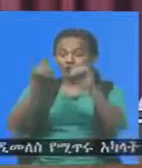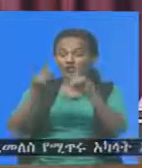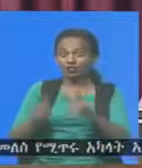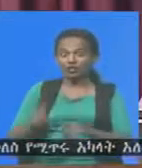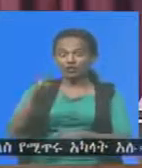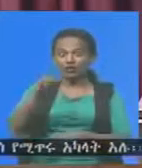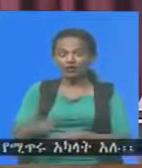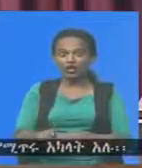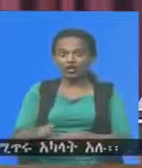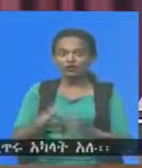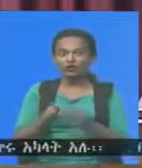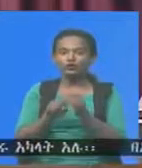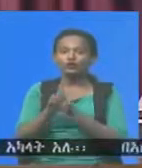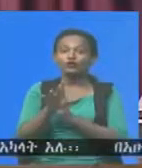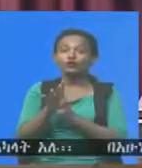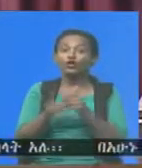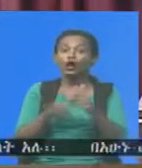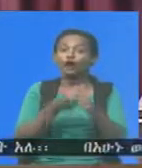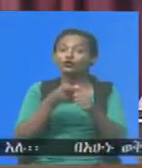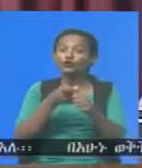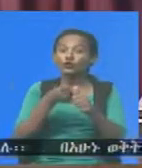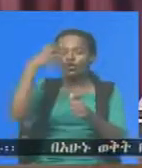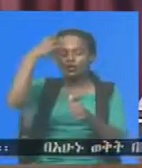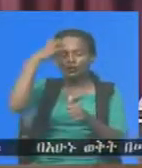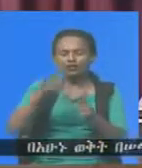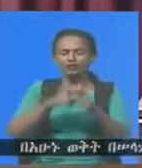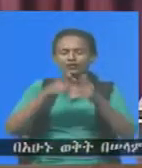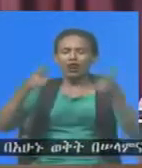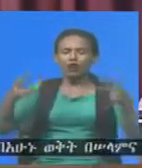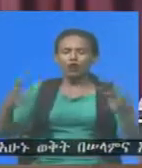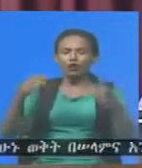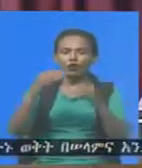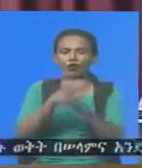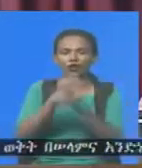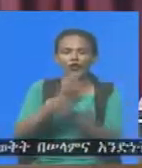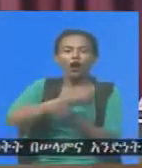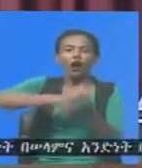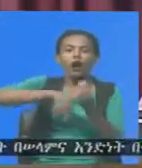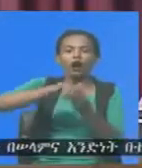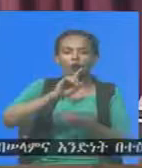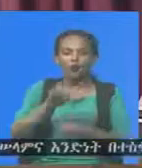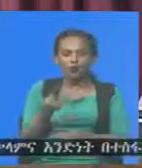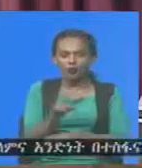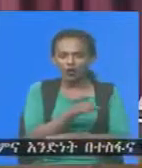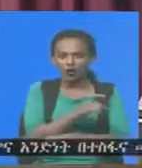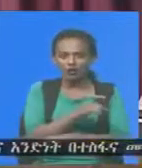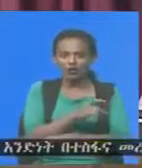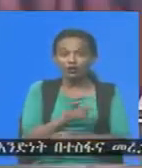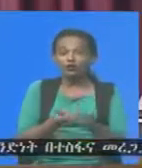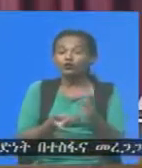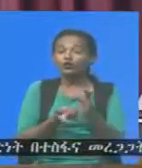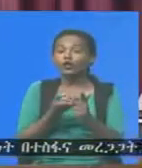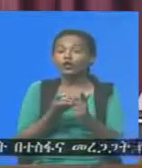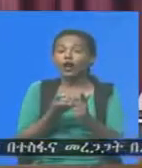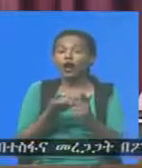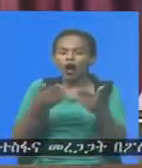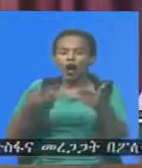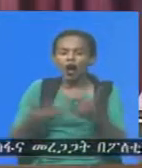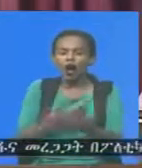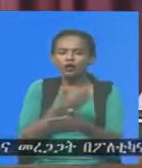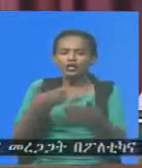ከሚያስፈልግባቸው ዘርፎች አንዱ የመንግስት ላሉ ኩባንያዎች አካባቢ ይሆናል። ሶስተኛው